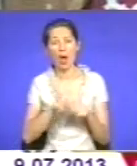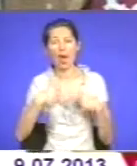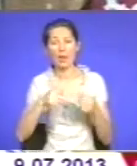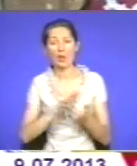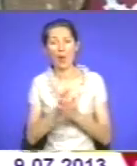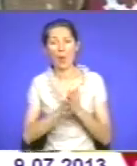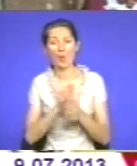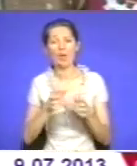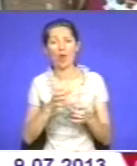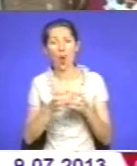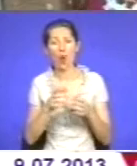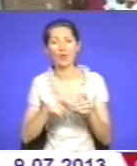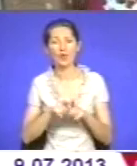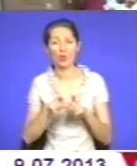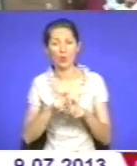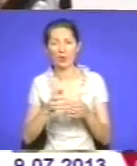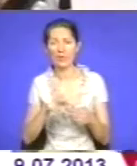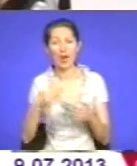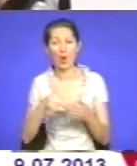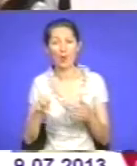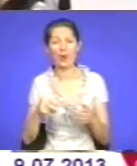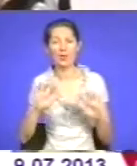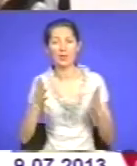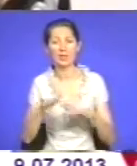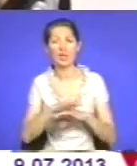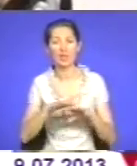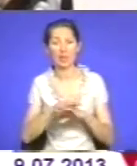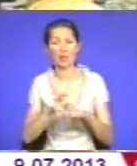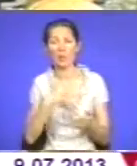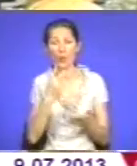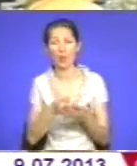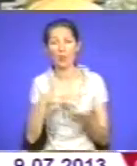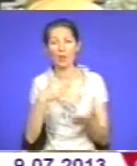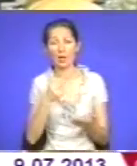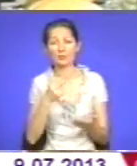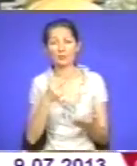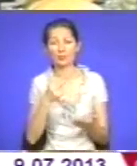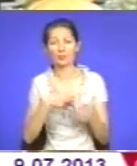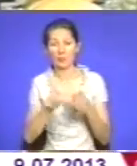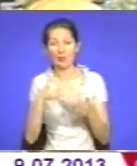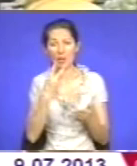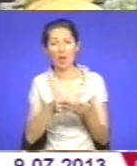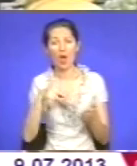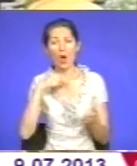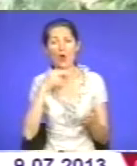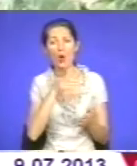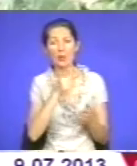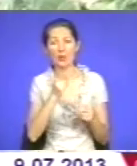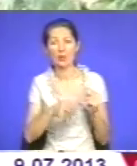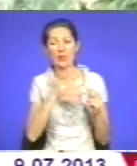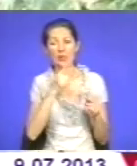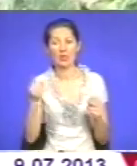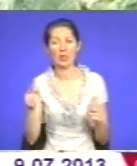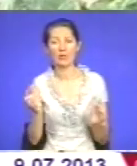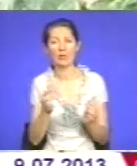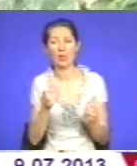фрукти, не купувати продукти на стихійних ринках, при покупці звертати увагу на кінцевий термін придатності та умови зберігання